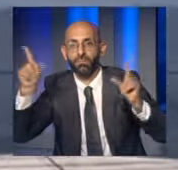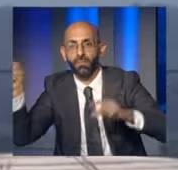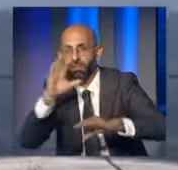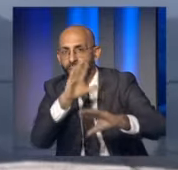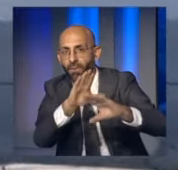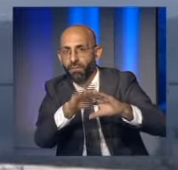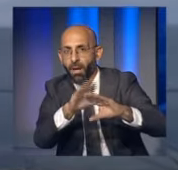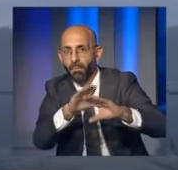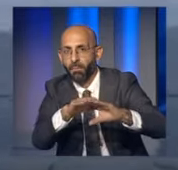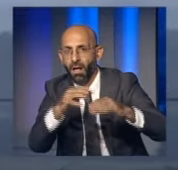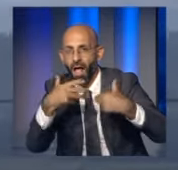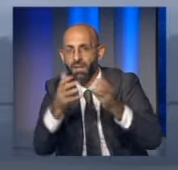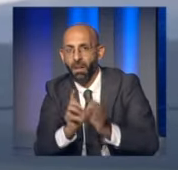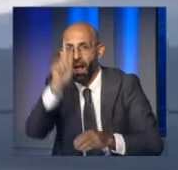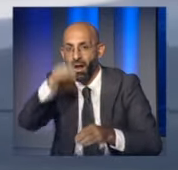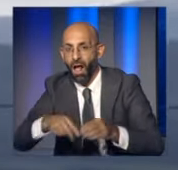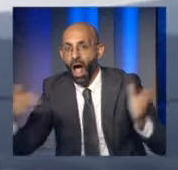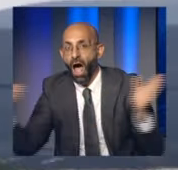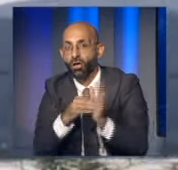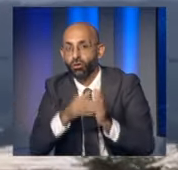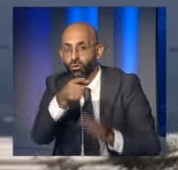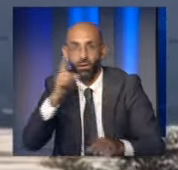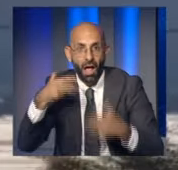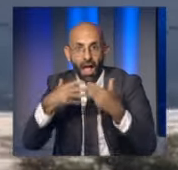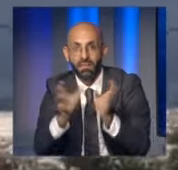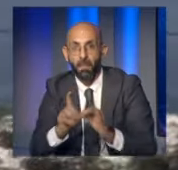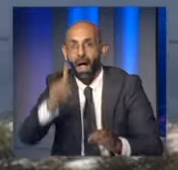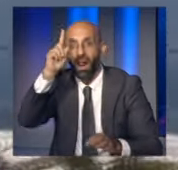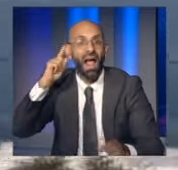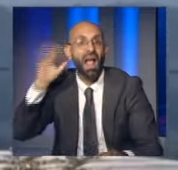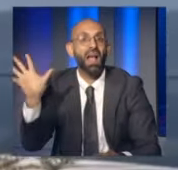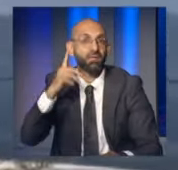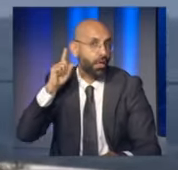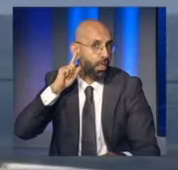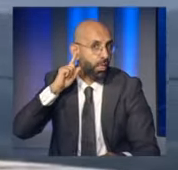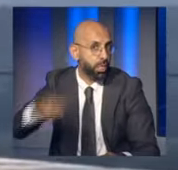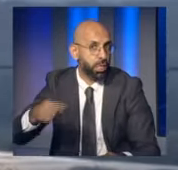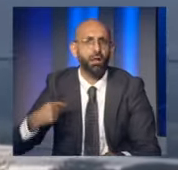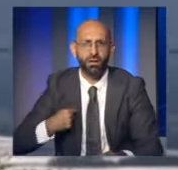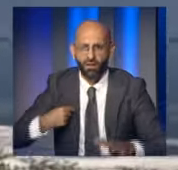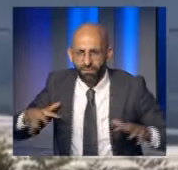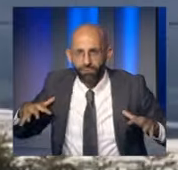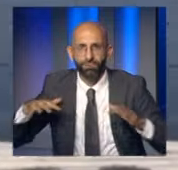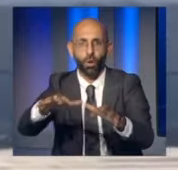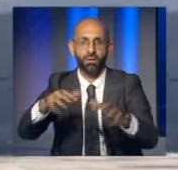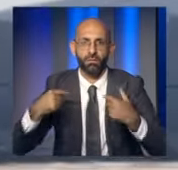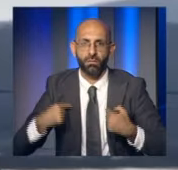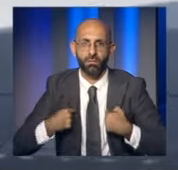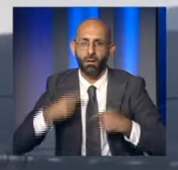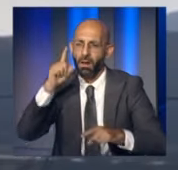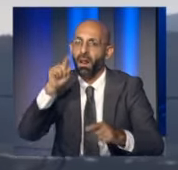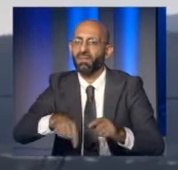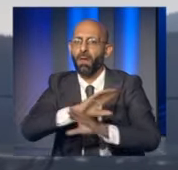الملكي. وزير المال الإسرائيلي يتسائيل سموتريتش زعم وجوب توجيه إنذار نهائي لحزب